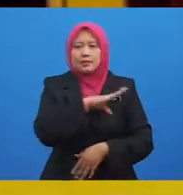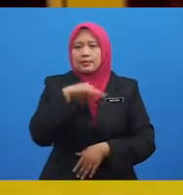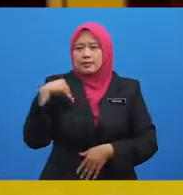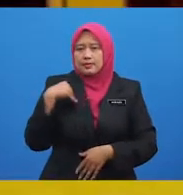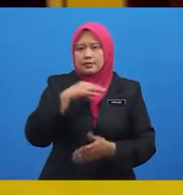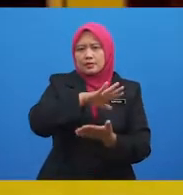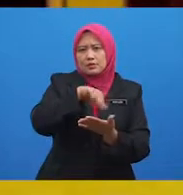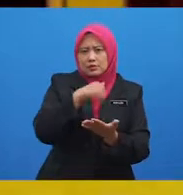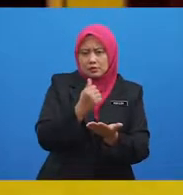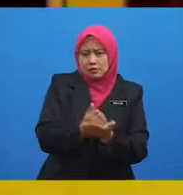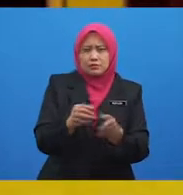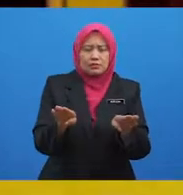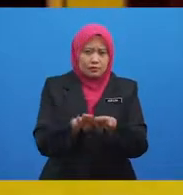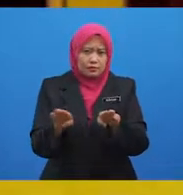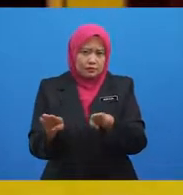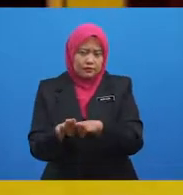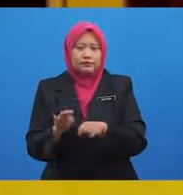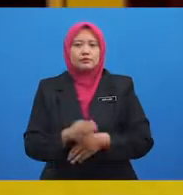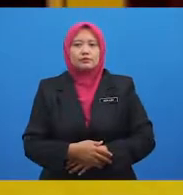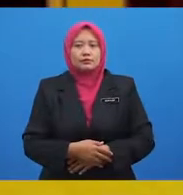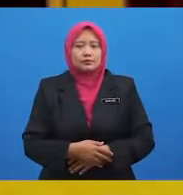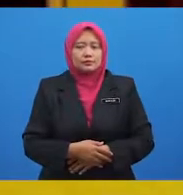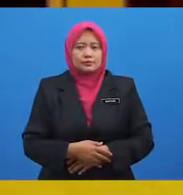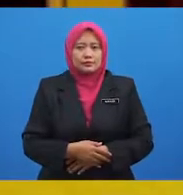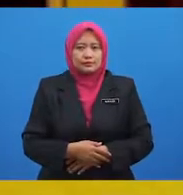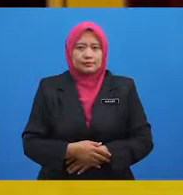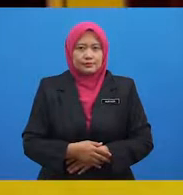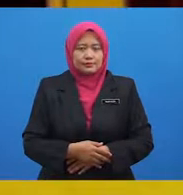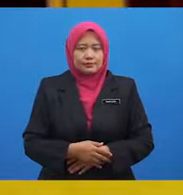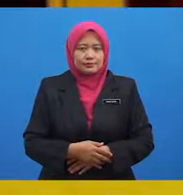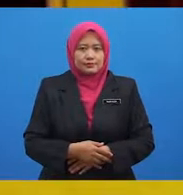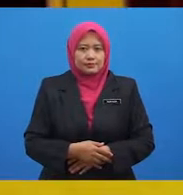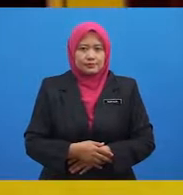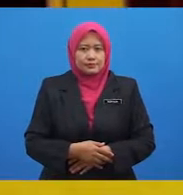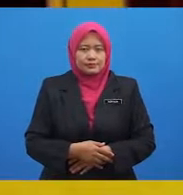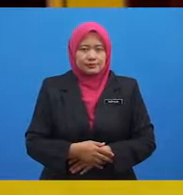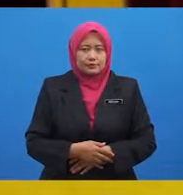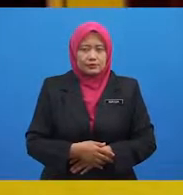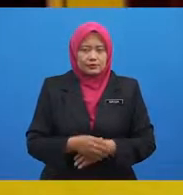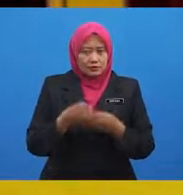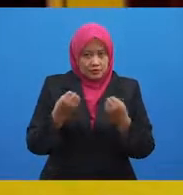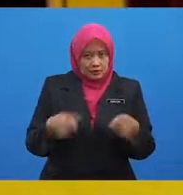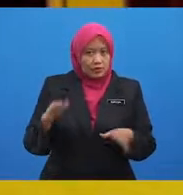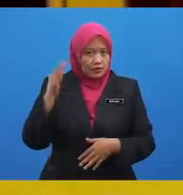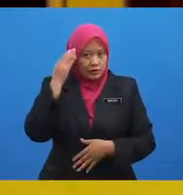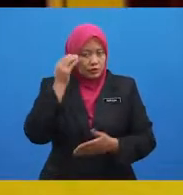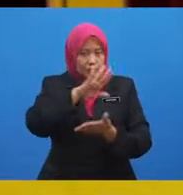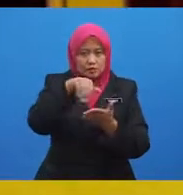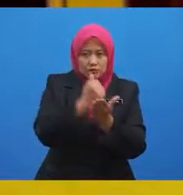murid-murid. Setelah memahami keseluruhan maksud seloka dan perkataan yang terdapat dalam seloka